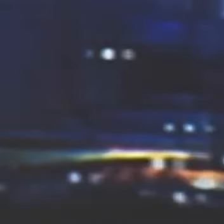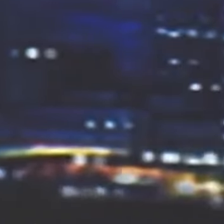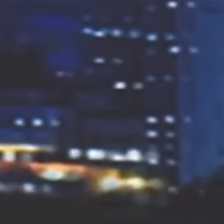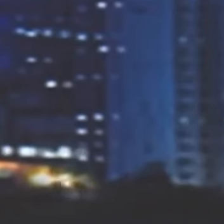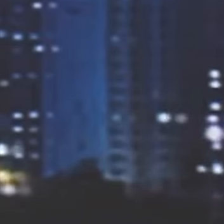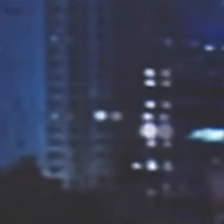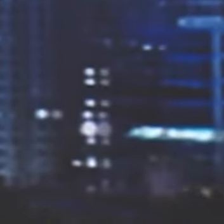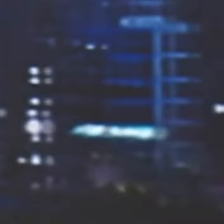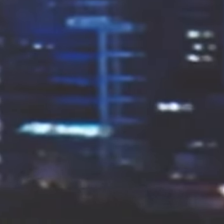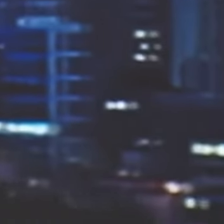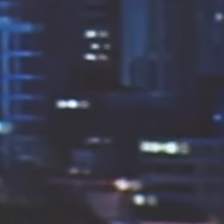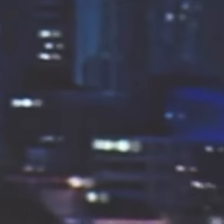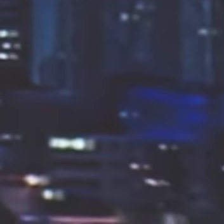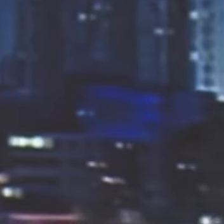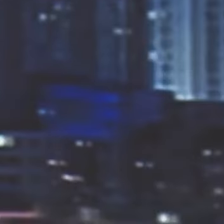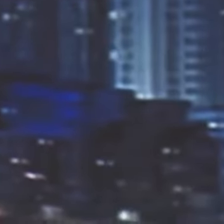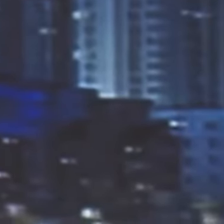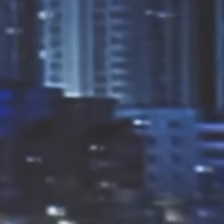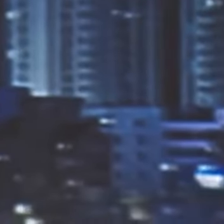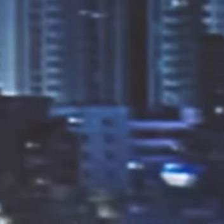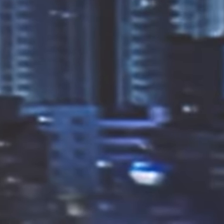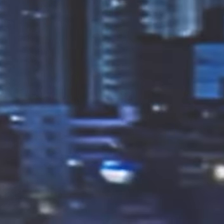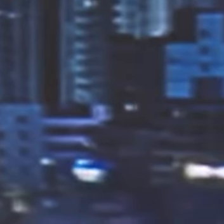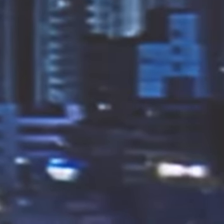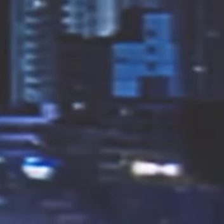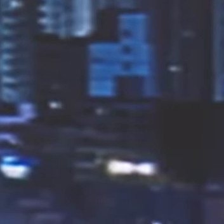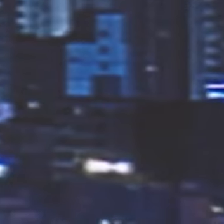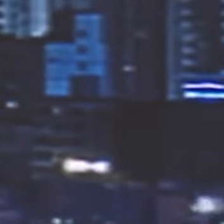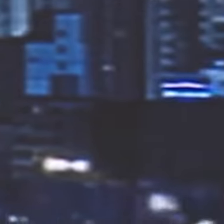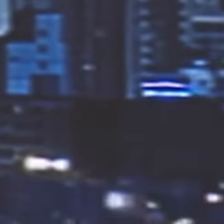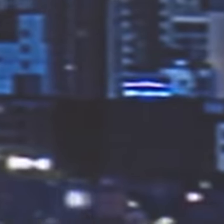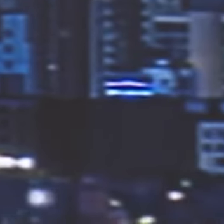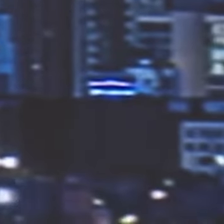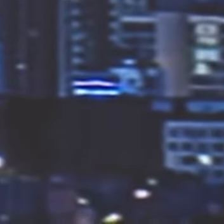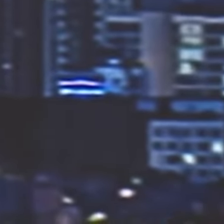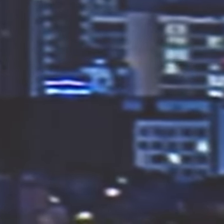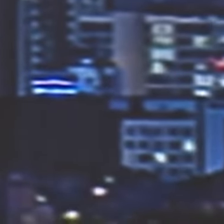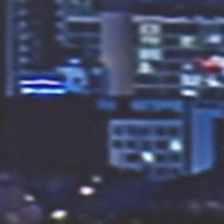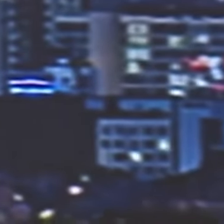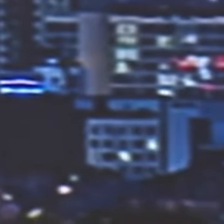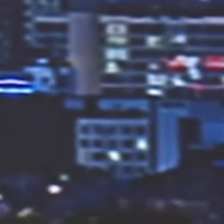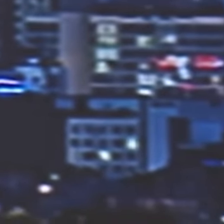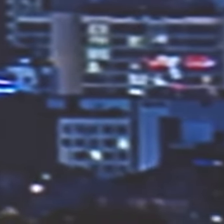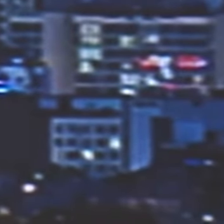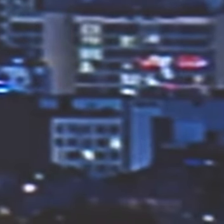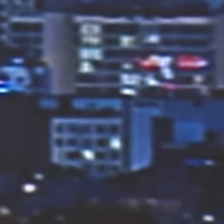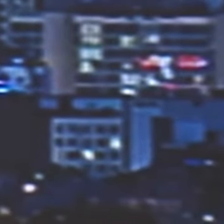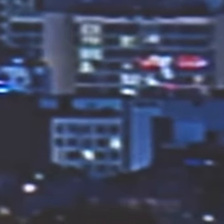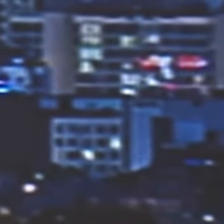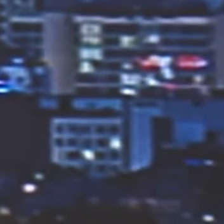JTBC 뉴스를 시청해 주신 여러분 고맙습니다. 저희는 저녁 6시 50분 뉴스룸에서 뵙겠습니다.